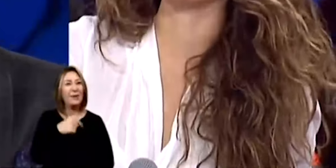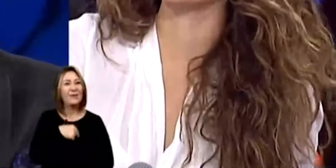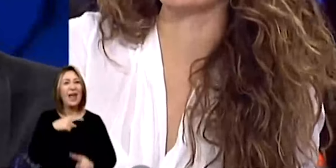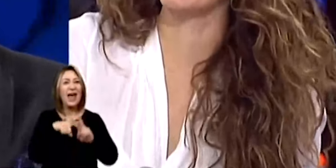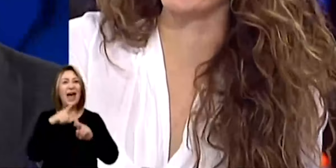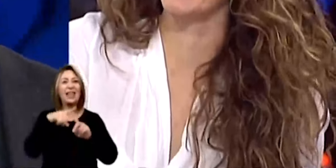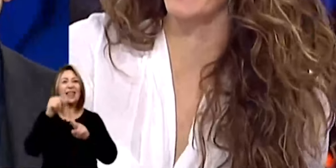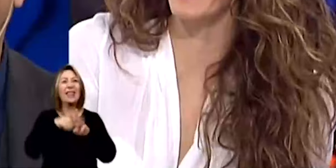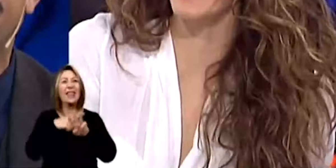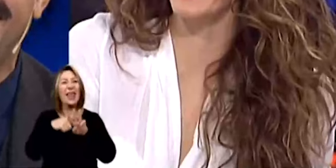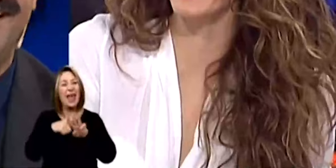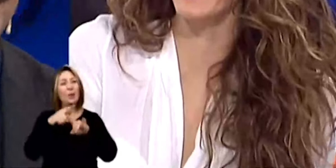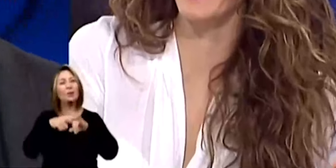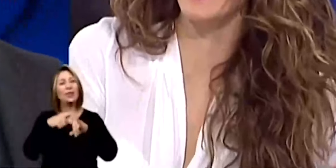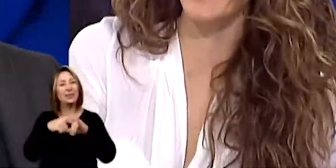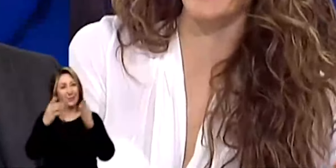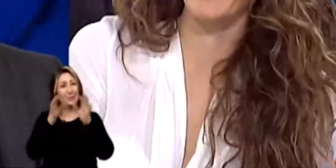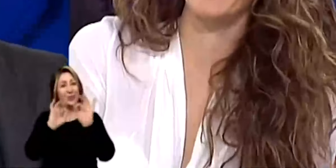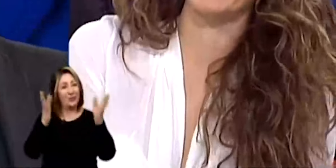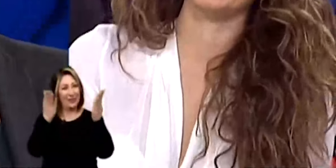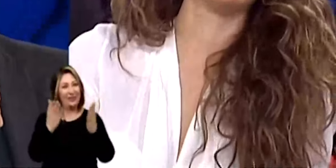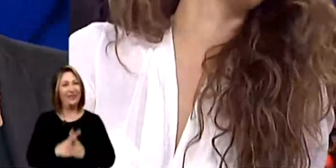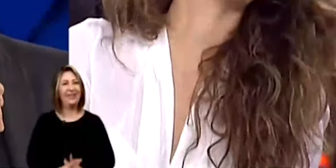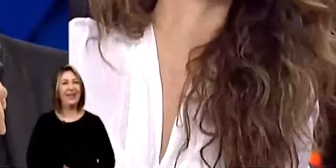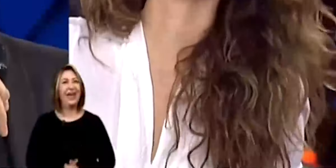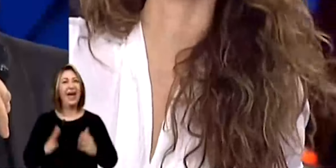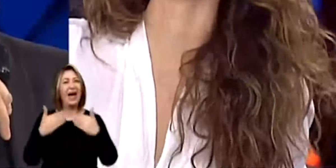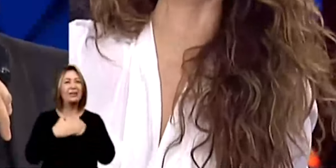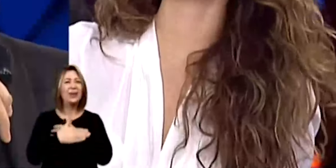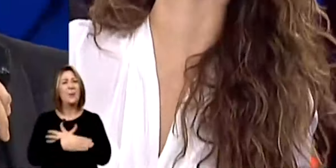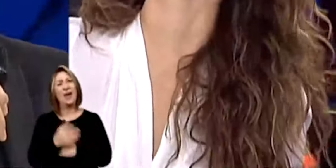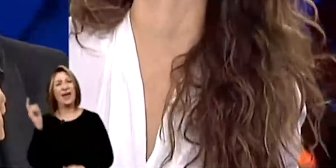artık ikincisi olsun. Mükemmel, mükemmel. Evet. Akşama